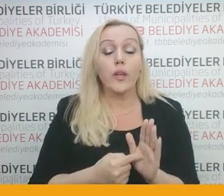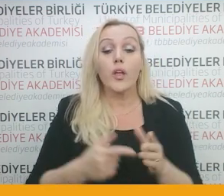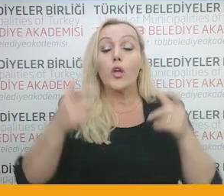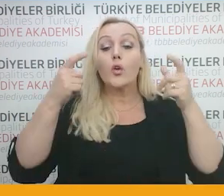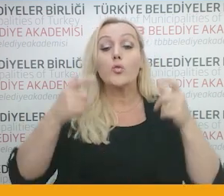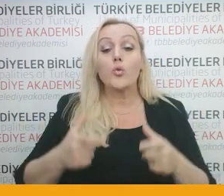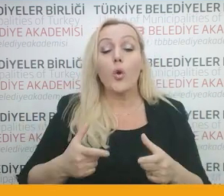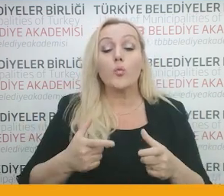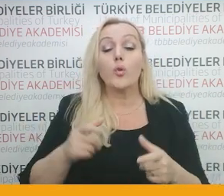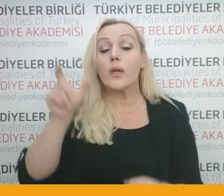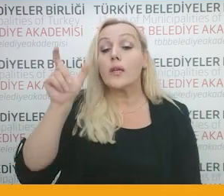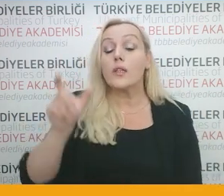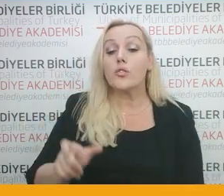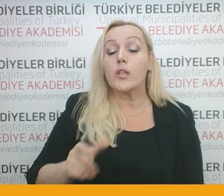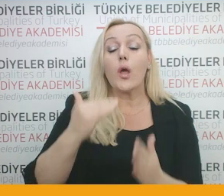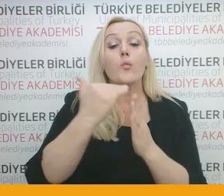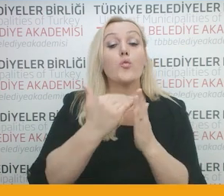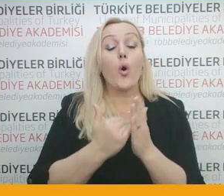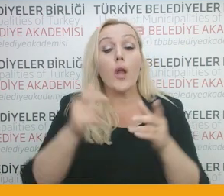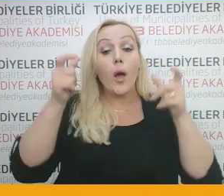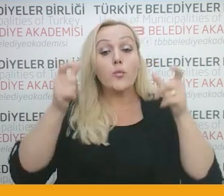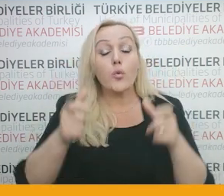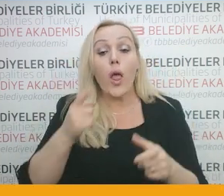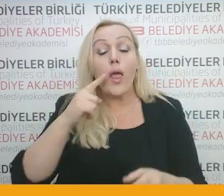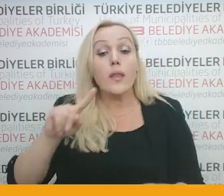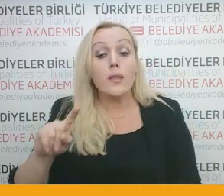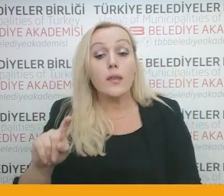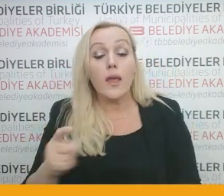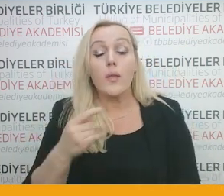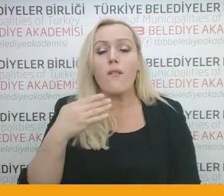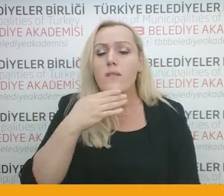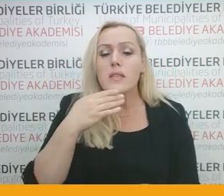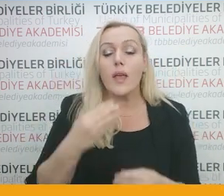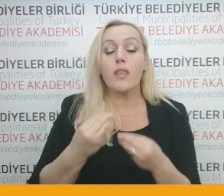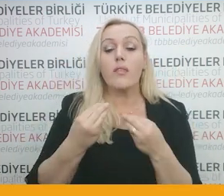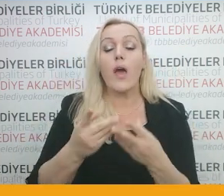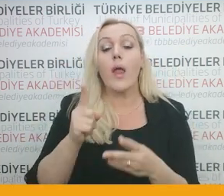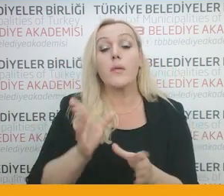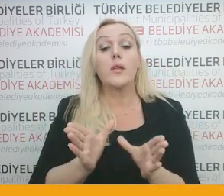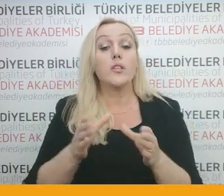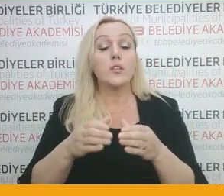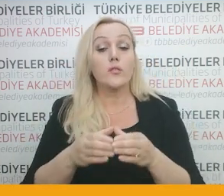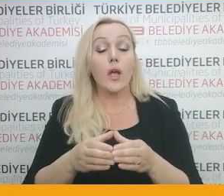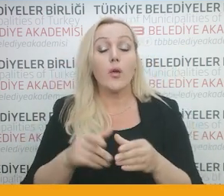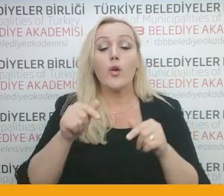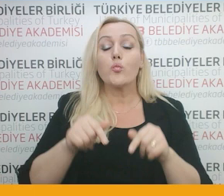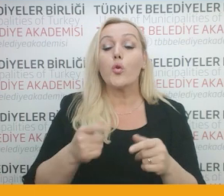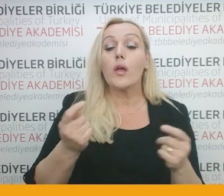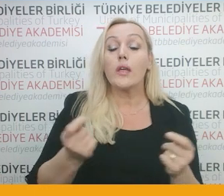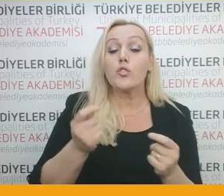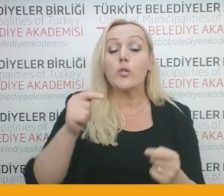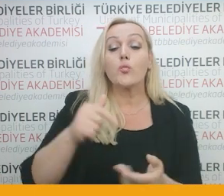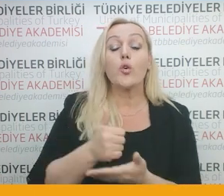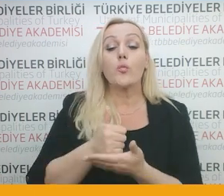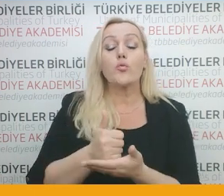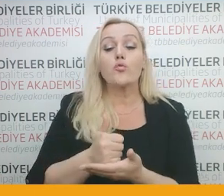Sorumluluğun belirlenmesine program sorumlularının tespitine imkan veren bir sınıflandırma. Yani bu işi, bu bütçeyi